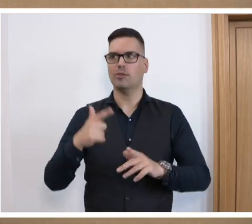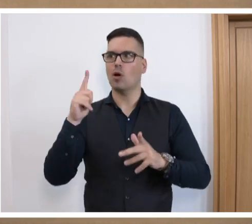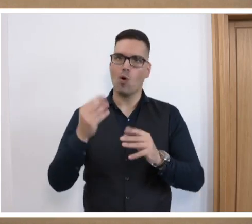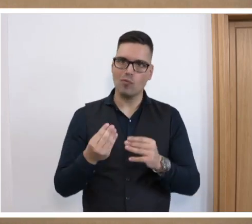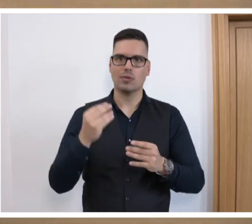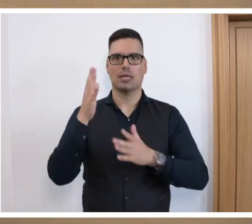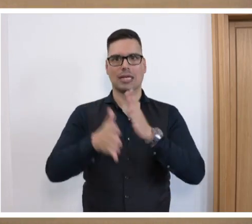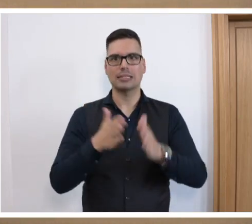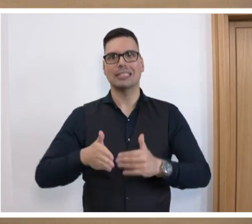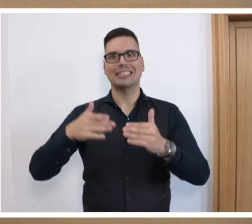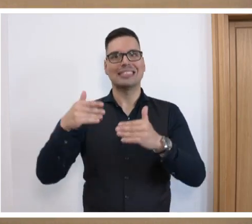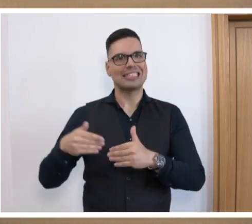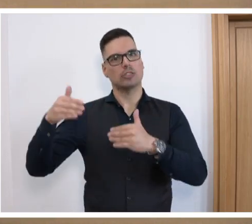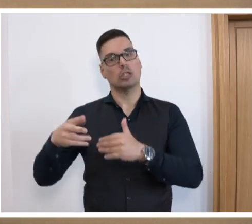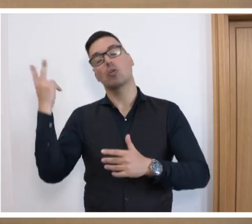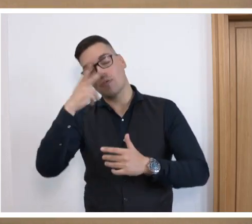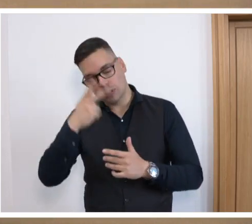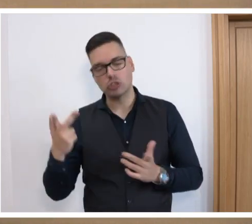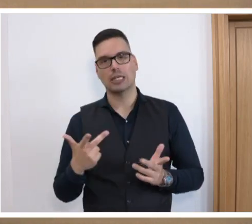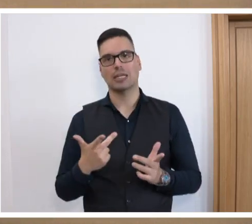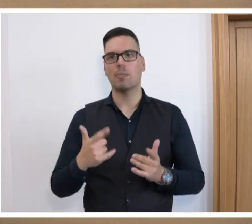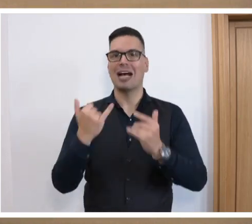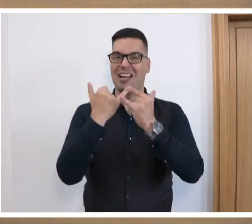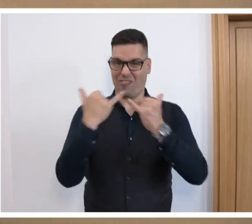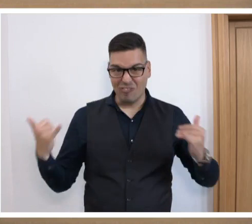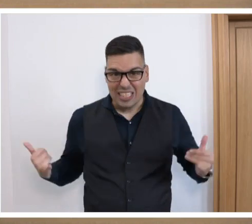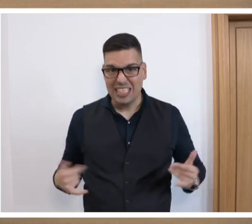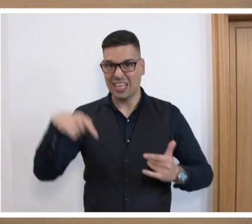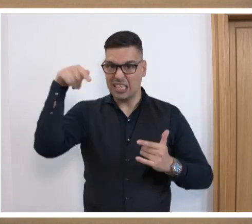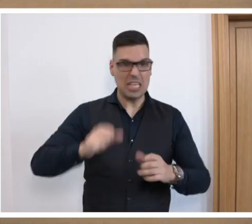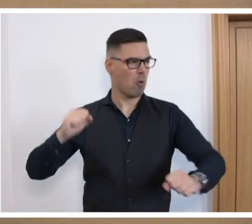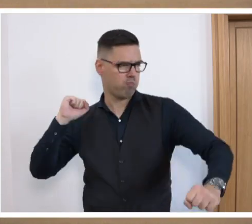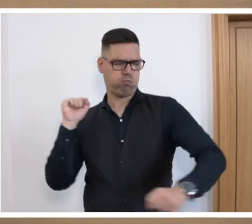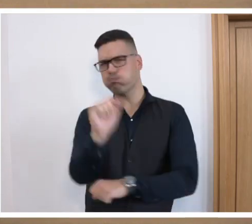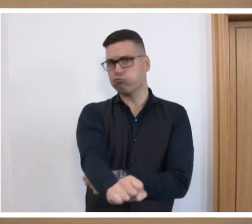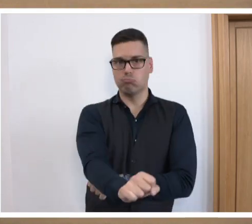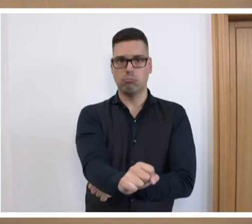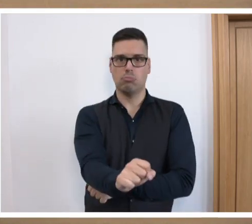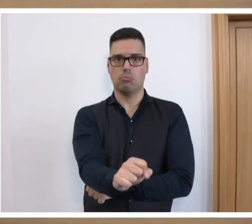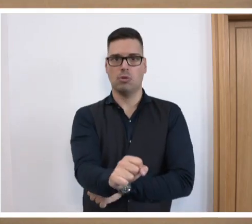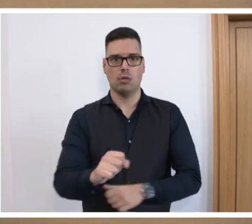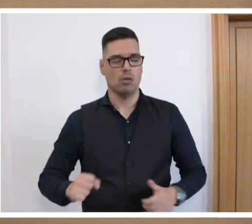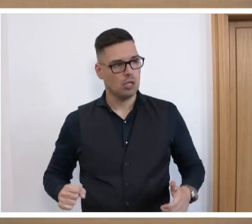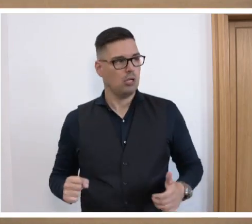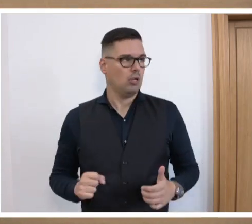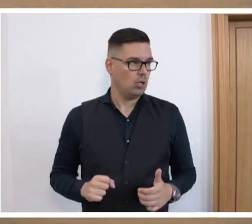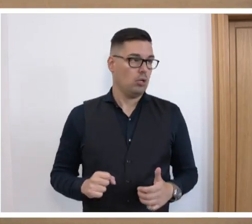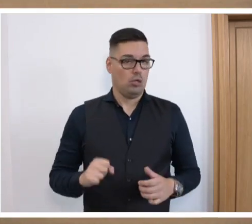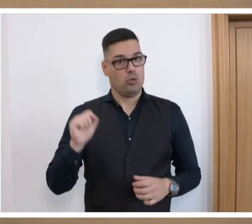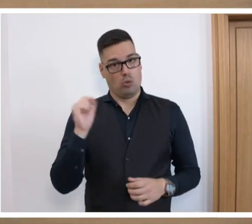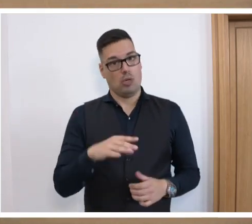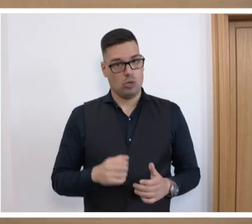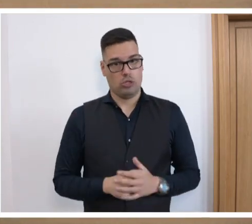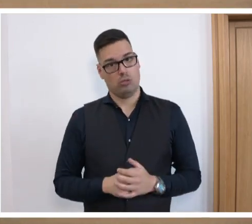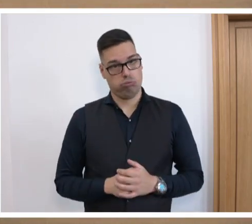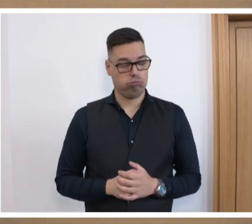dass er dort an der Seite steht und das auch versteht. Aber die Art und Weise, wie es jetzt hier vollzogen wird, sollten wir auch noch beleuchten. Und ich möchte